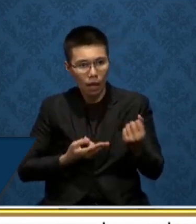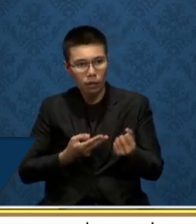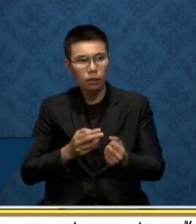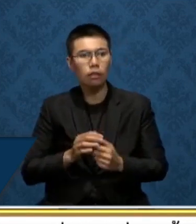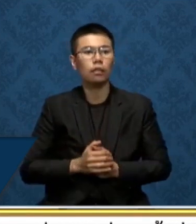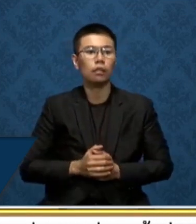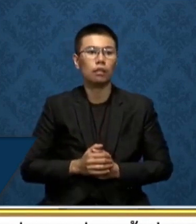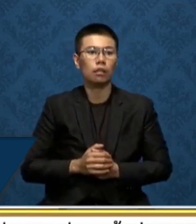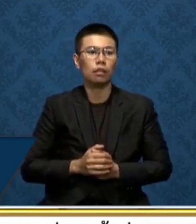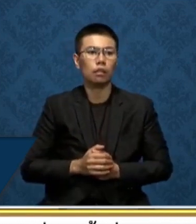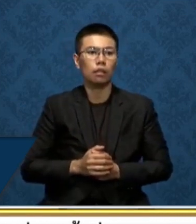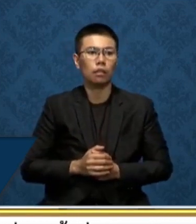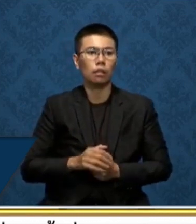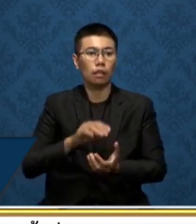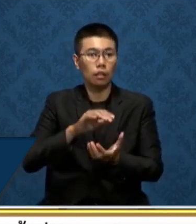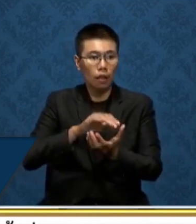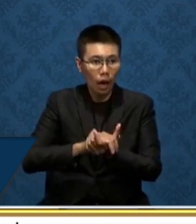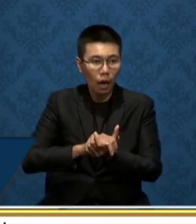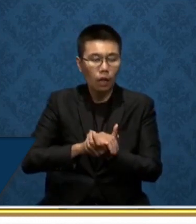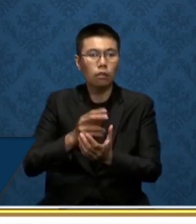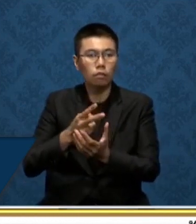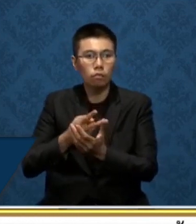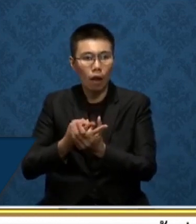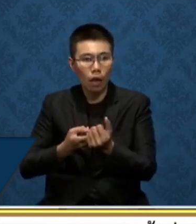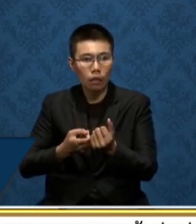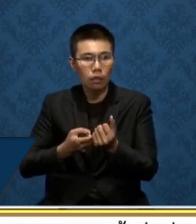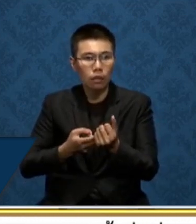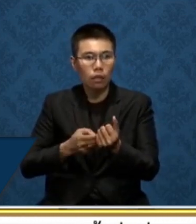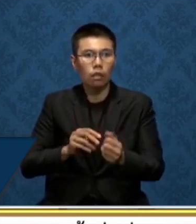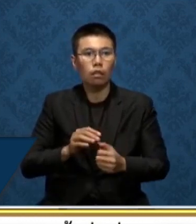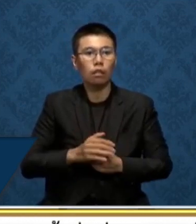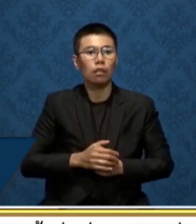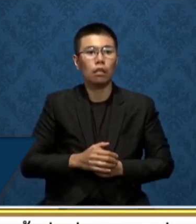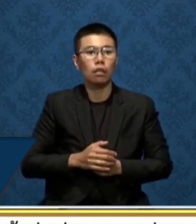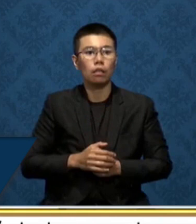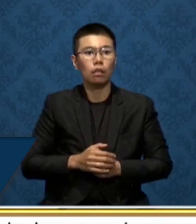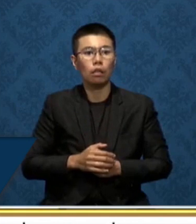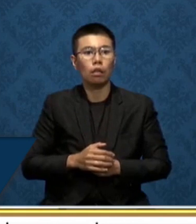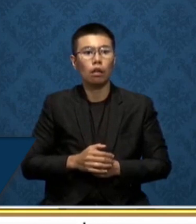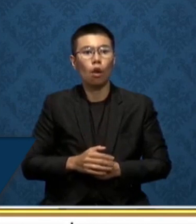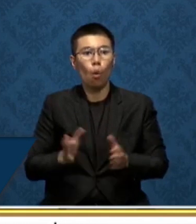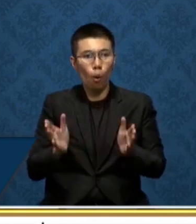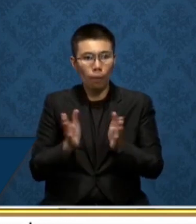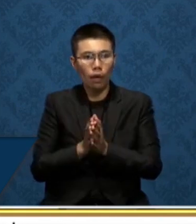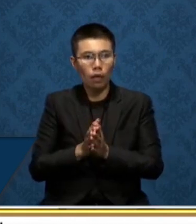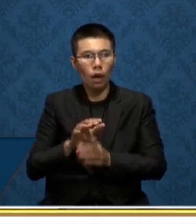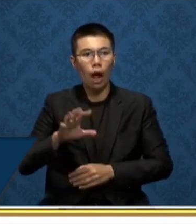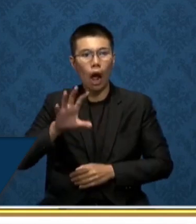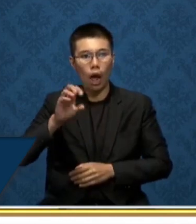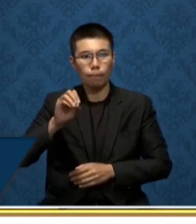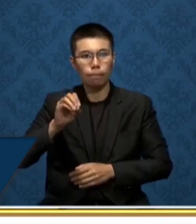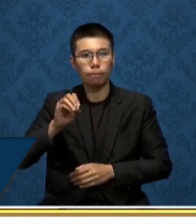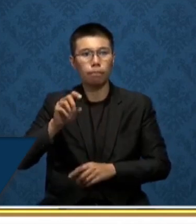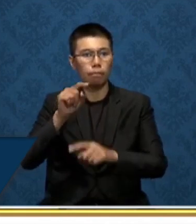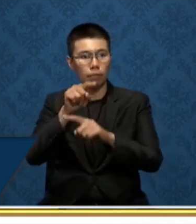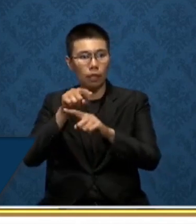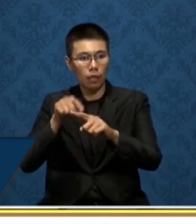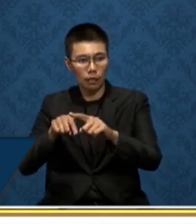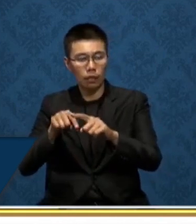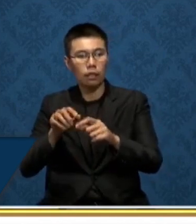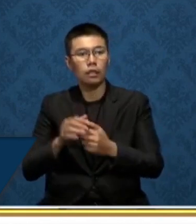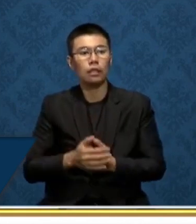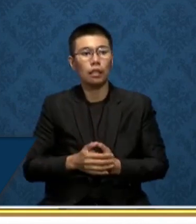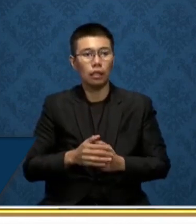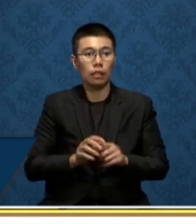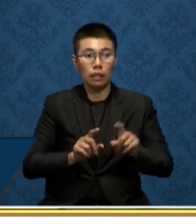นะครับอันนี้เราเห็นว่ามีสถิติสูงสุด2อันรวมกัน 50% นะครับแต่ก็อย่างว่านะครับเป็นสถิติ